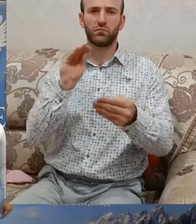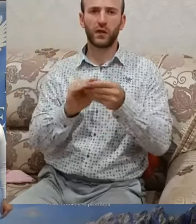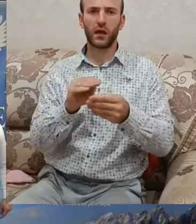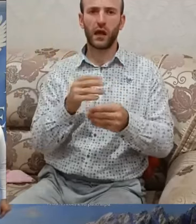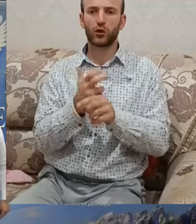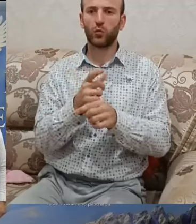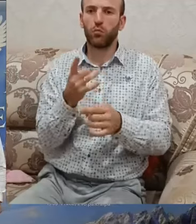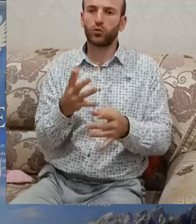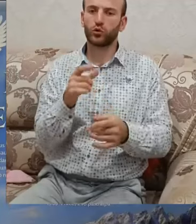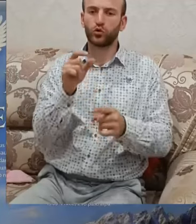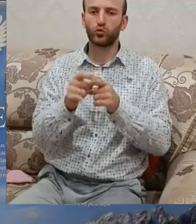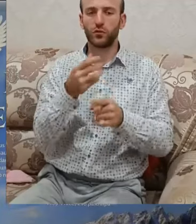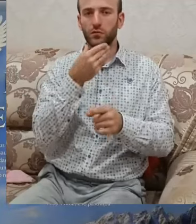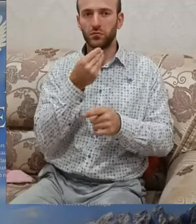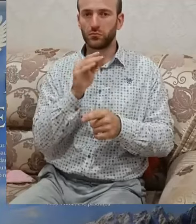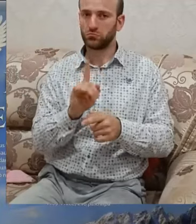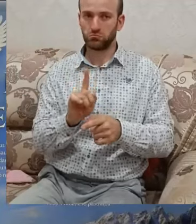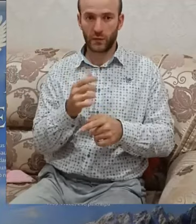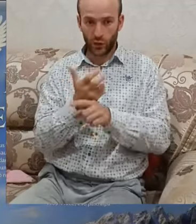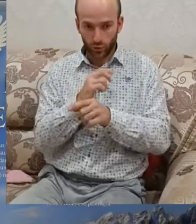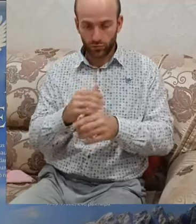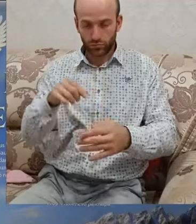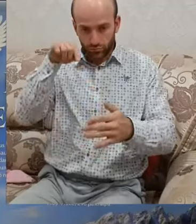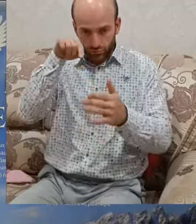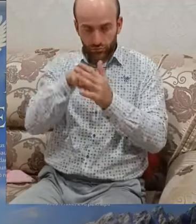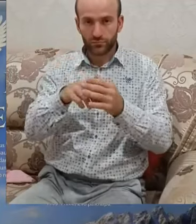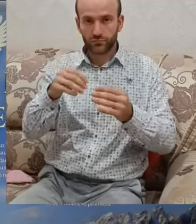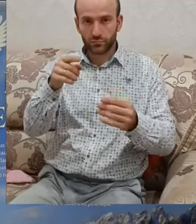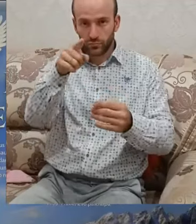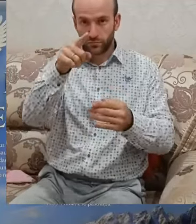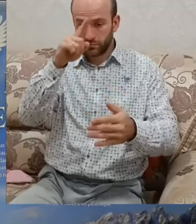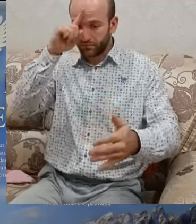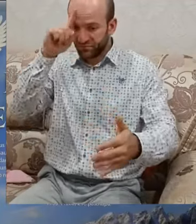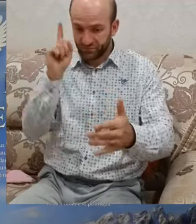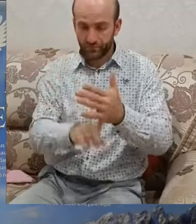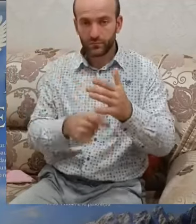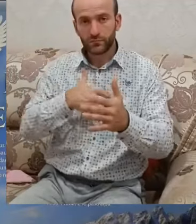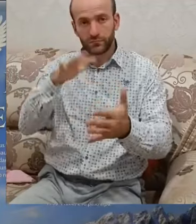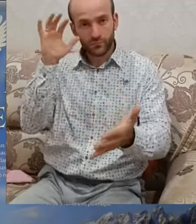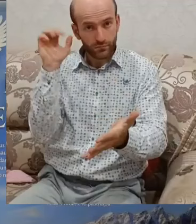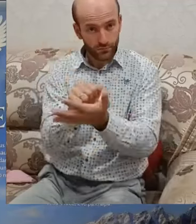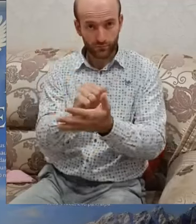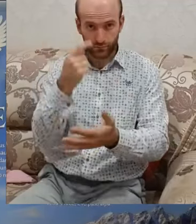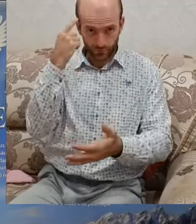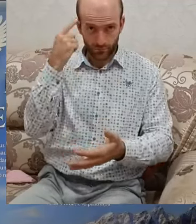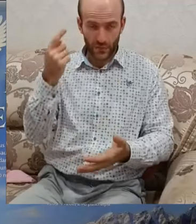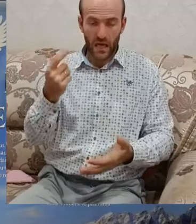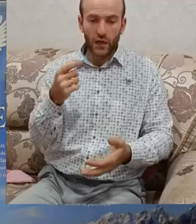поверить. Аминь. Аминь. Patikėti tuo, kas jis šiandien yra mumise, kas jis šiandien